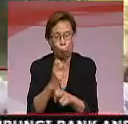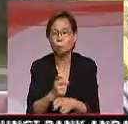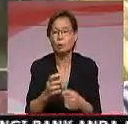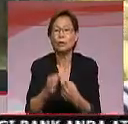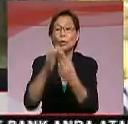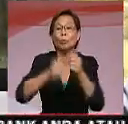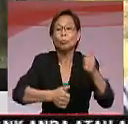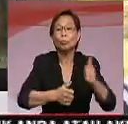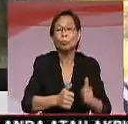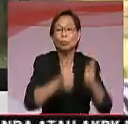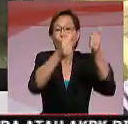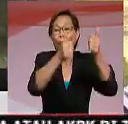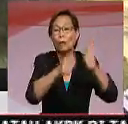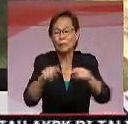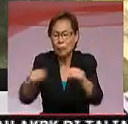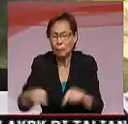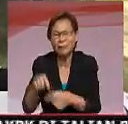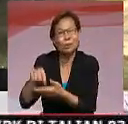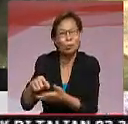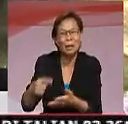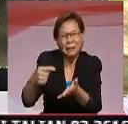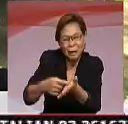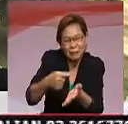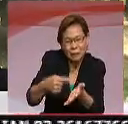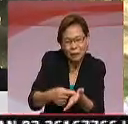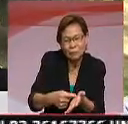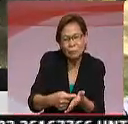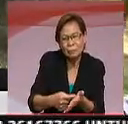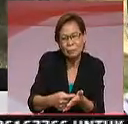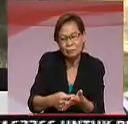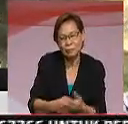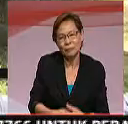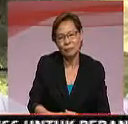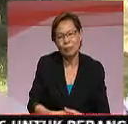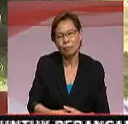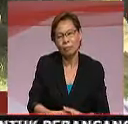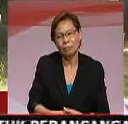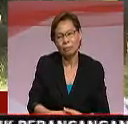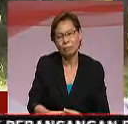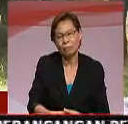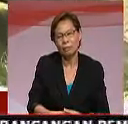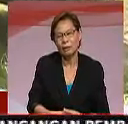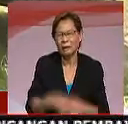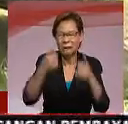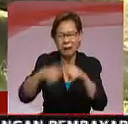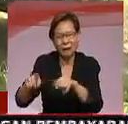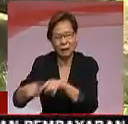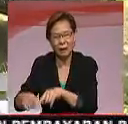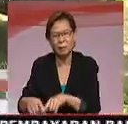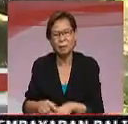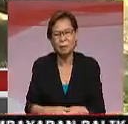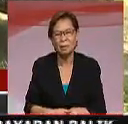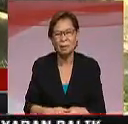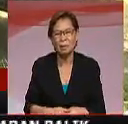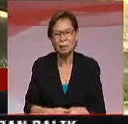tentang topografi kawasan itu. Sebab kadang-kadang setiap kita punya operasi ini, dia punya keadaan tidak sama. Bila kita timbak tuh,